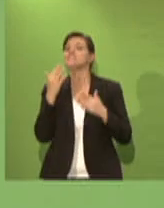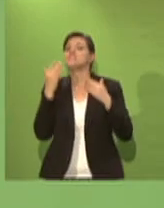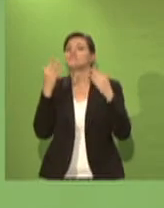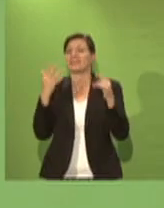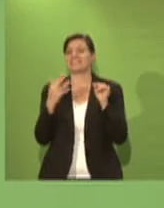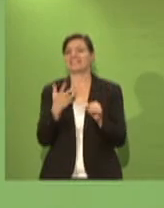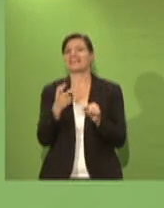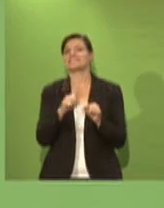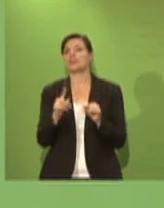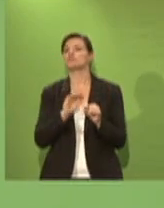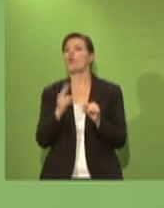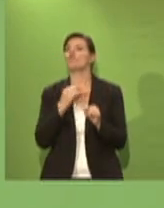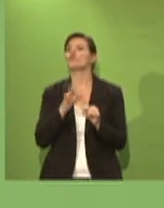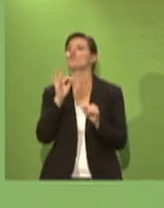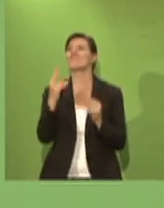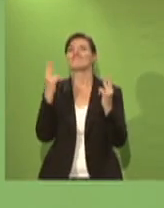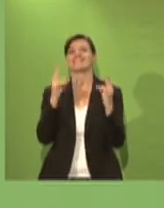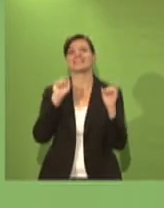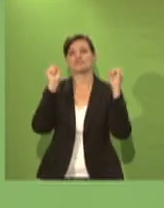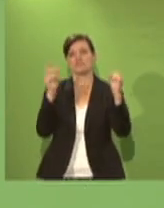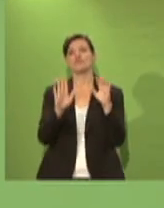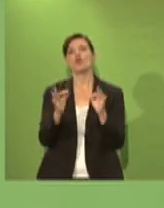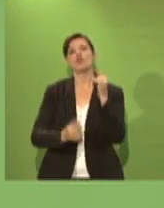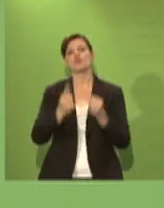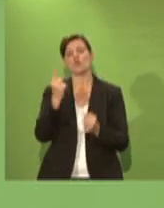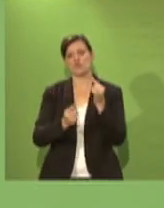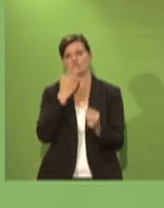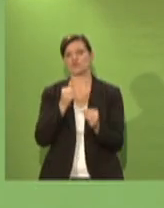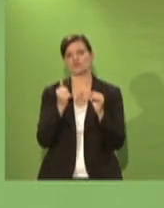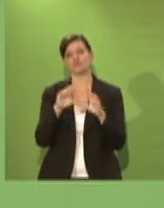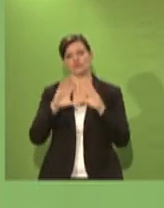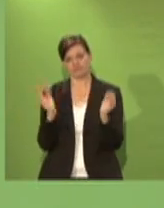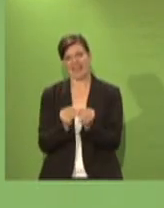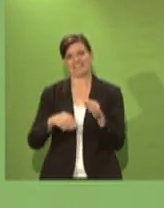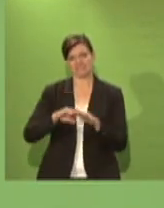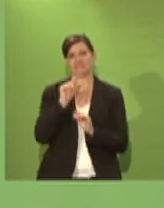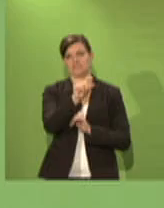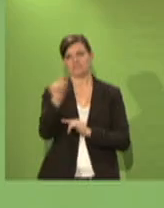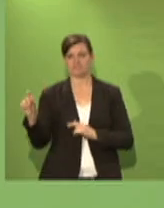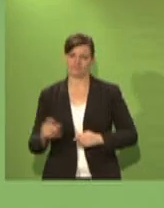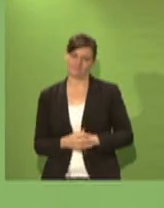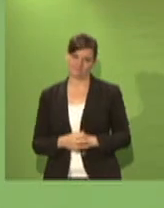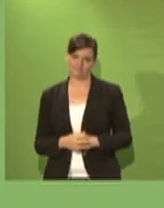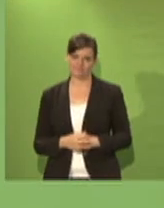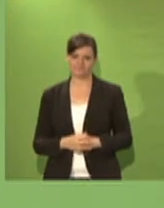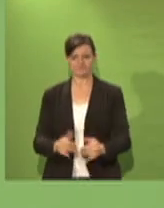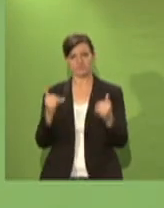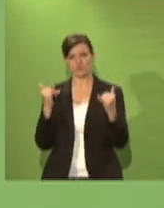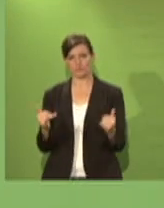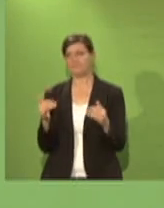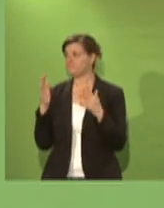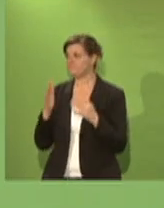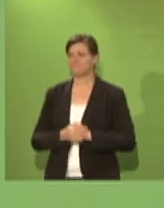für wichtige Initiativen der Grünen mit komplett ausgeben. So,